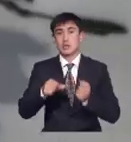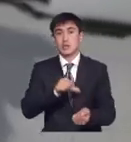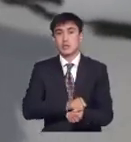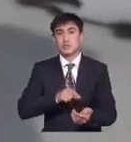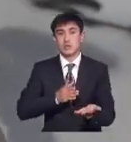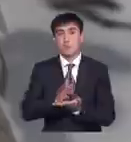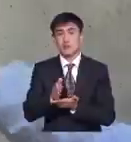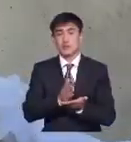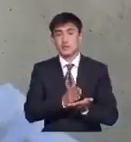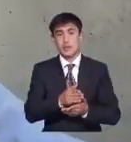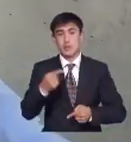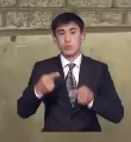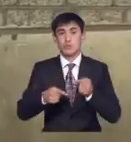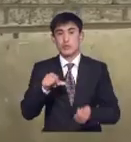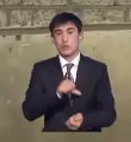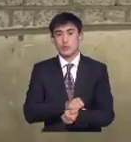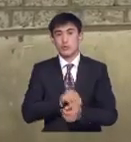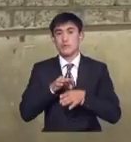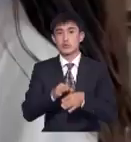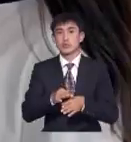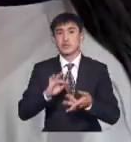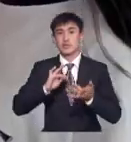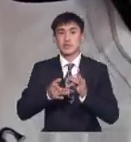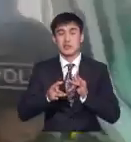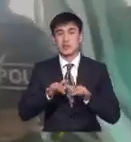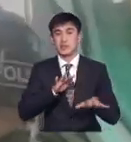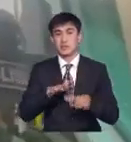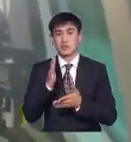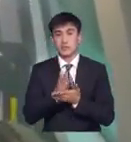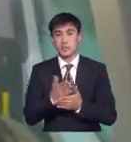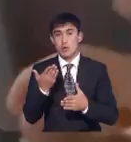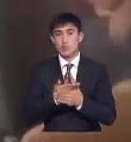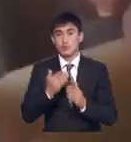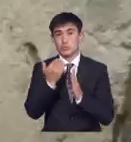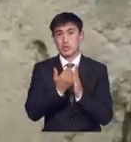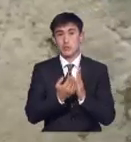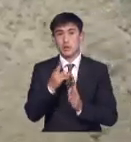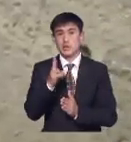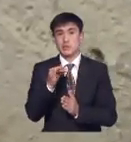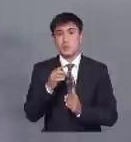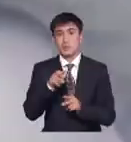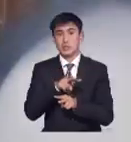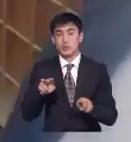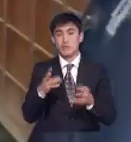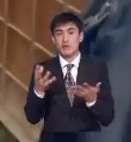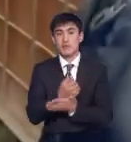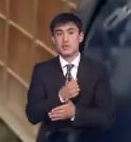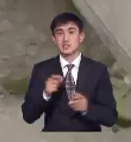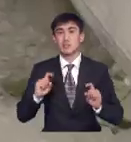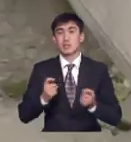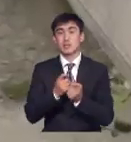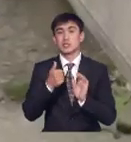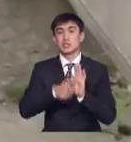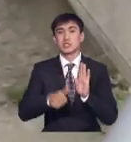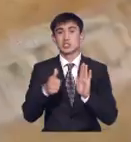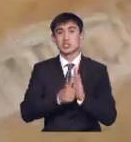антинаркотической направленности. Борьба с наркотиками ведется и в интернет-пространстве. С помощью программы «Кибернадзор» выявлено и